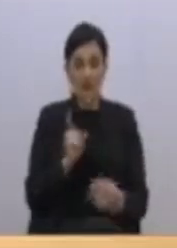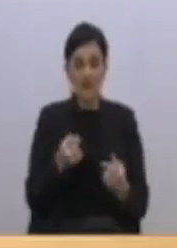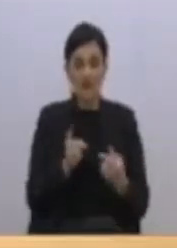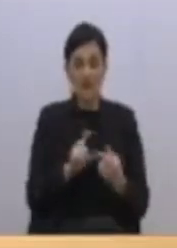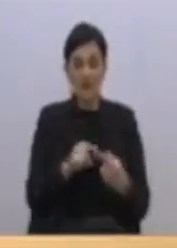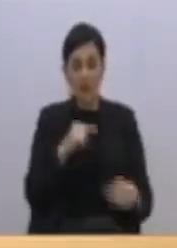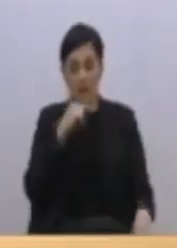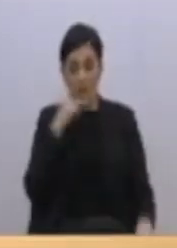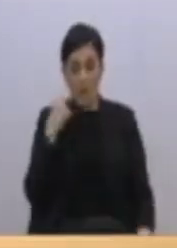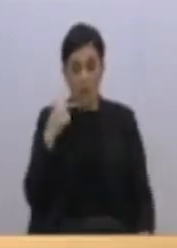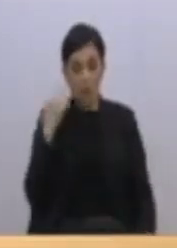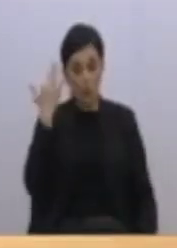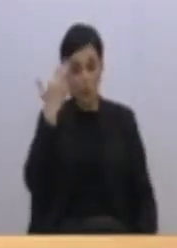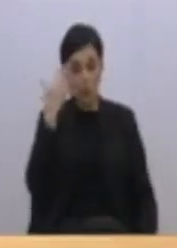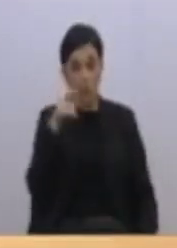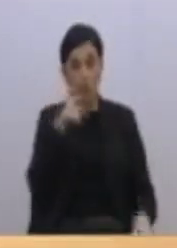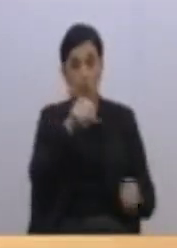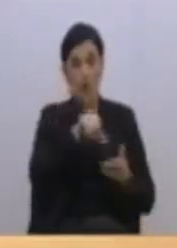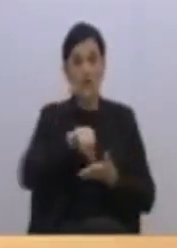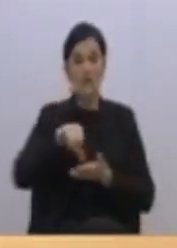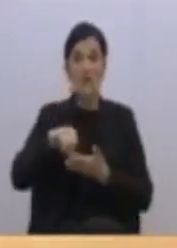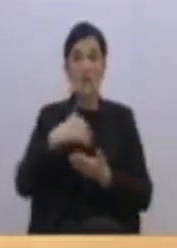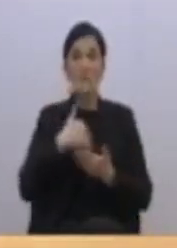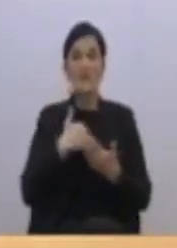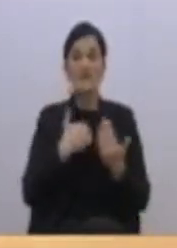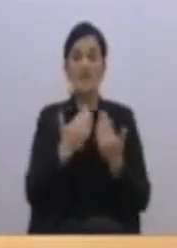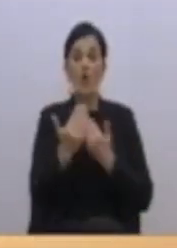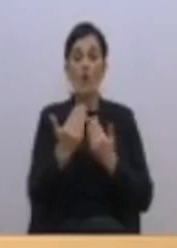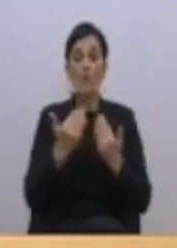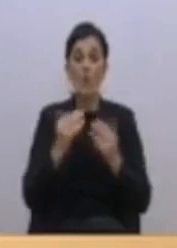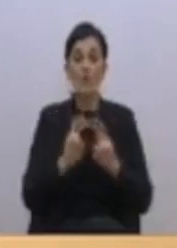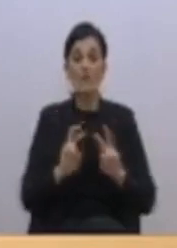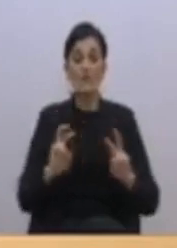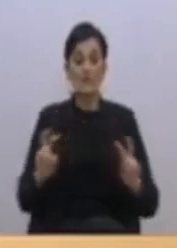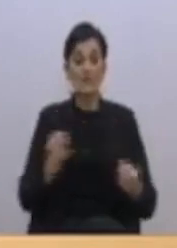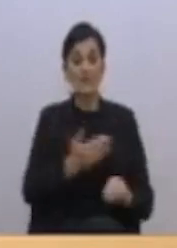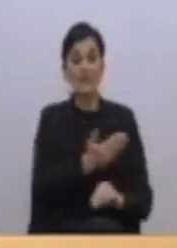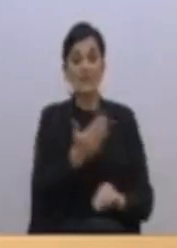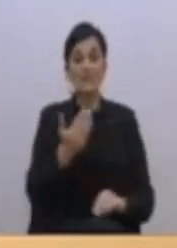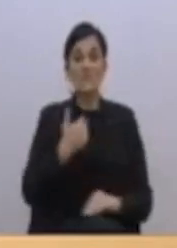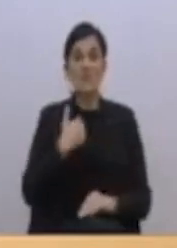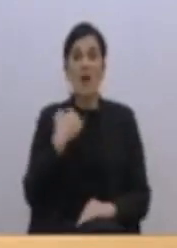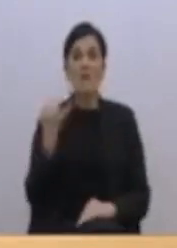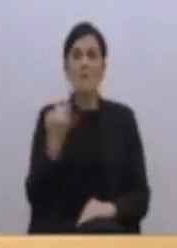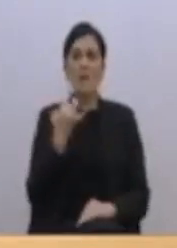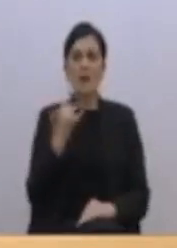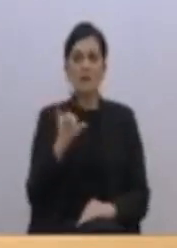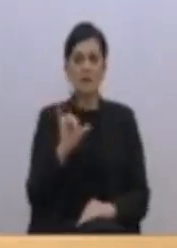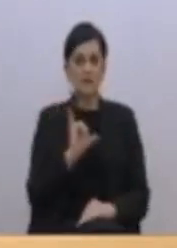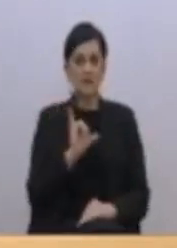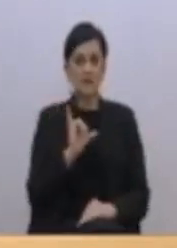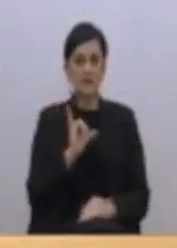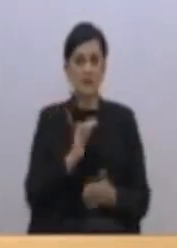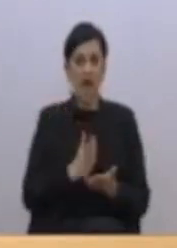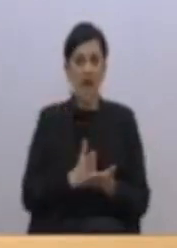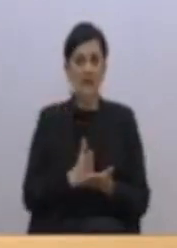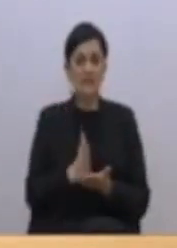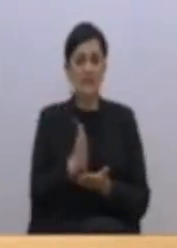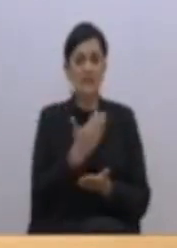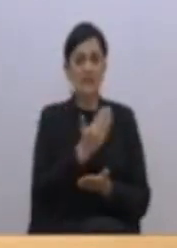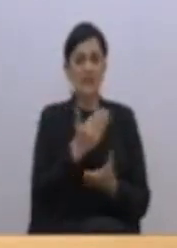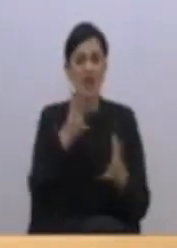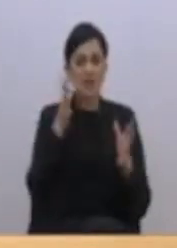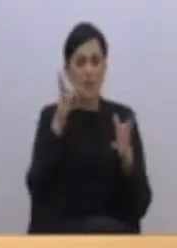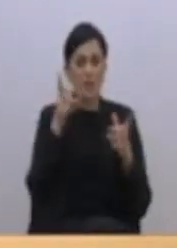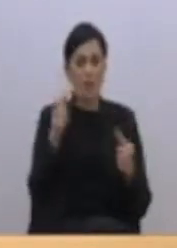რუსულ ოცნების წარმომადგენლებს მინდა მოგმართოთ, რომლებიც აქ ზიხართ. მაინტერესებს, სად გადის თქვენი ბოროტების